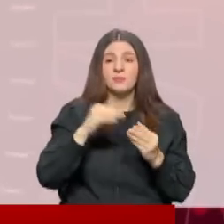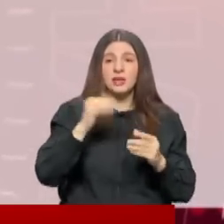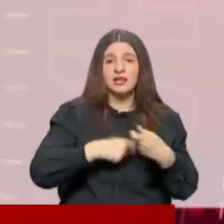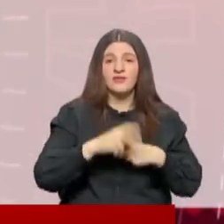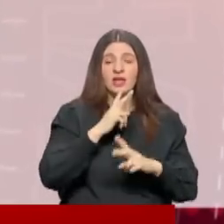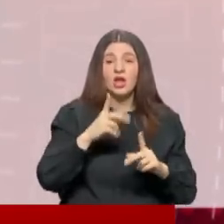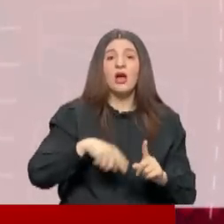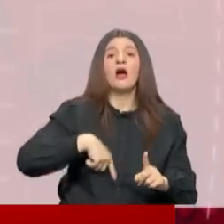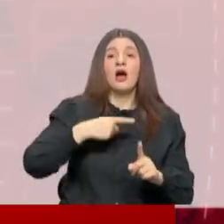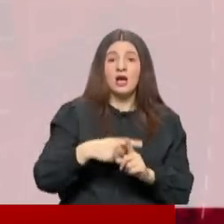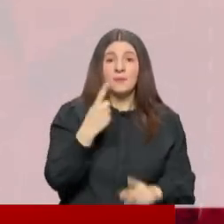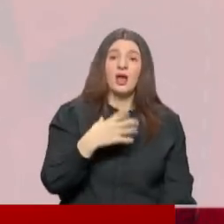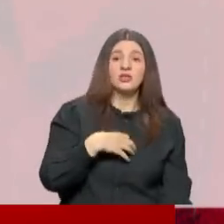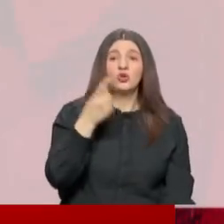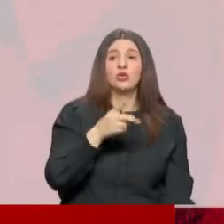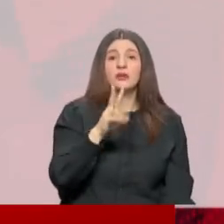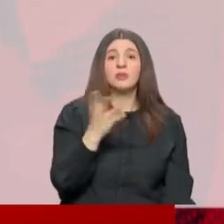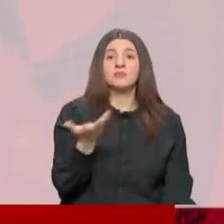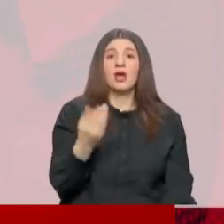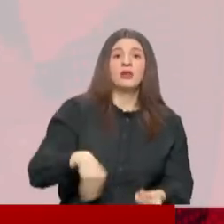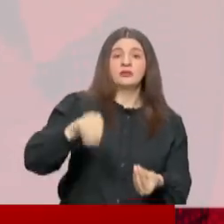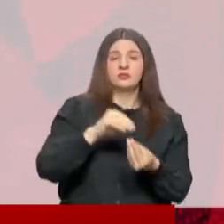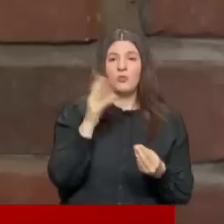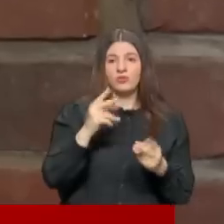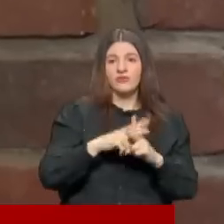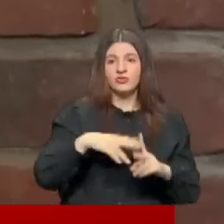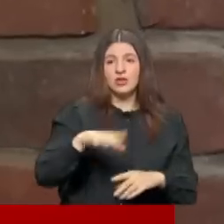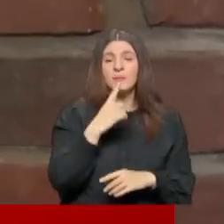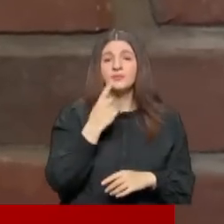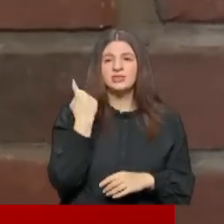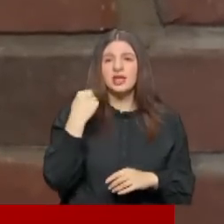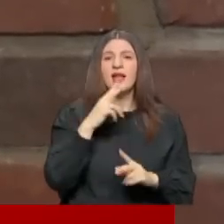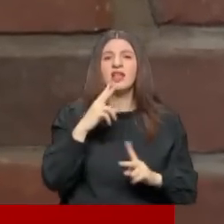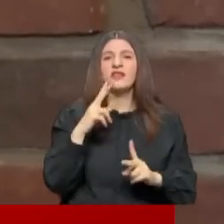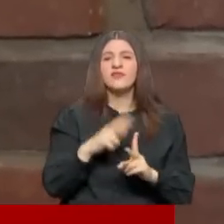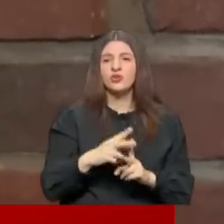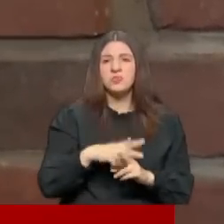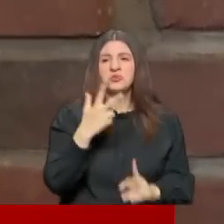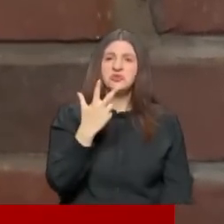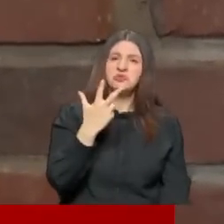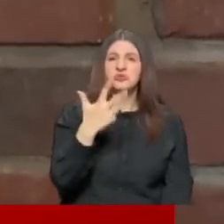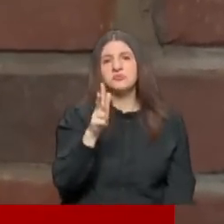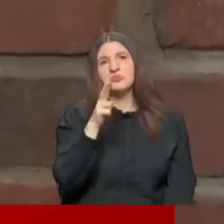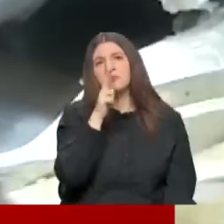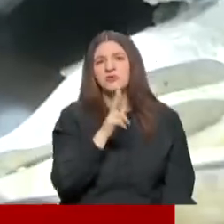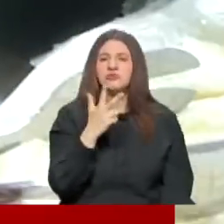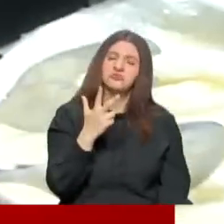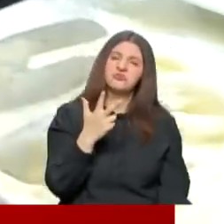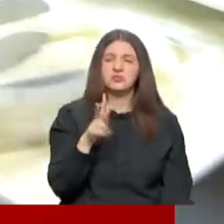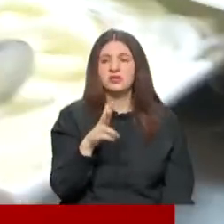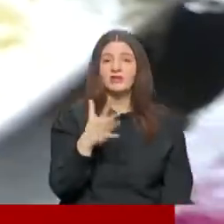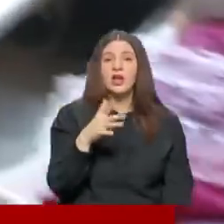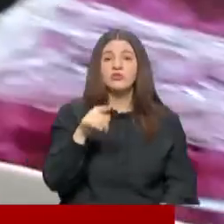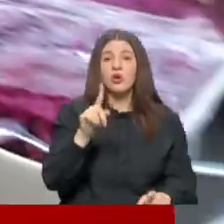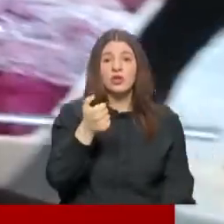elektriğine. Üstüne 1 Haziran'da %25 daha zamlandı faturalar. Geçen yıl gelen elektrik faturam 3 ile 3500 arasıydı. Şu anda